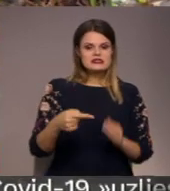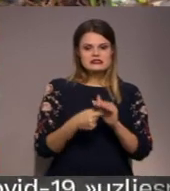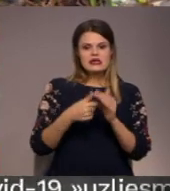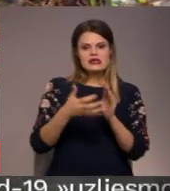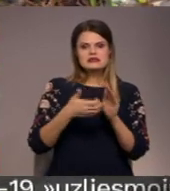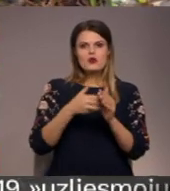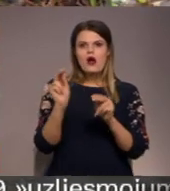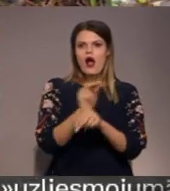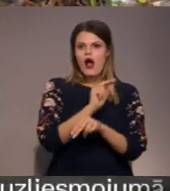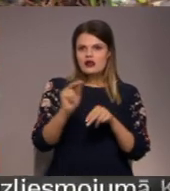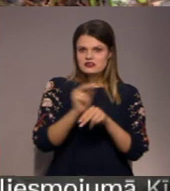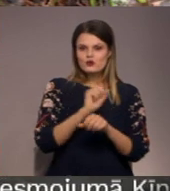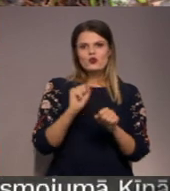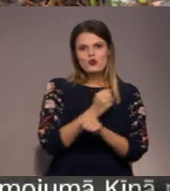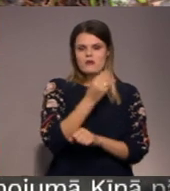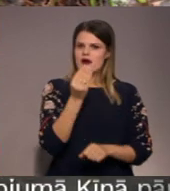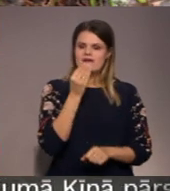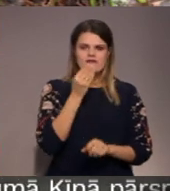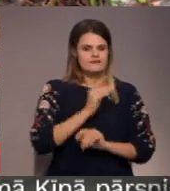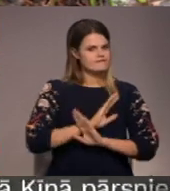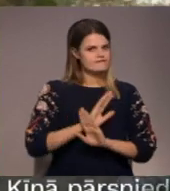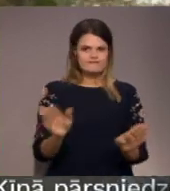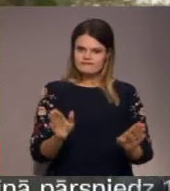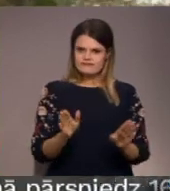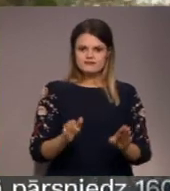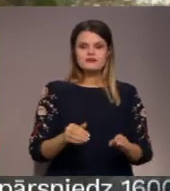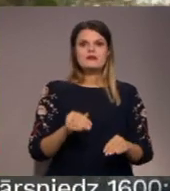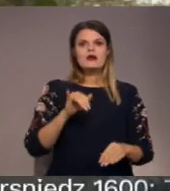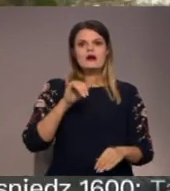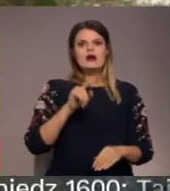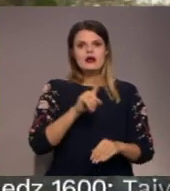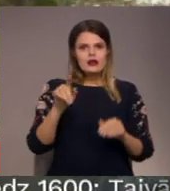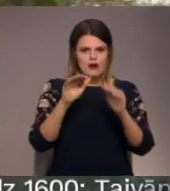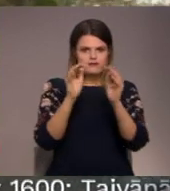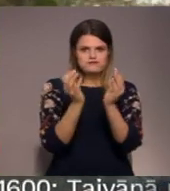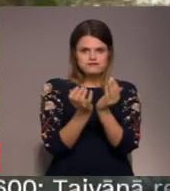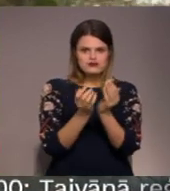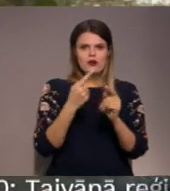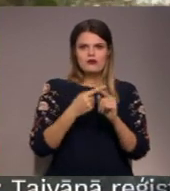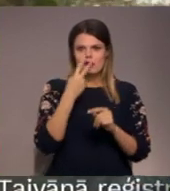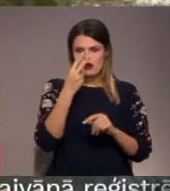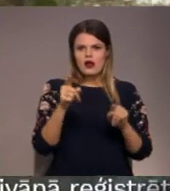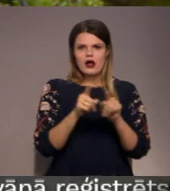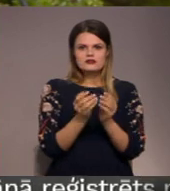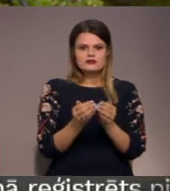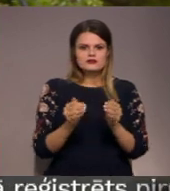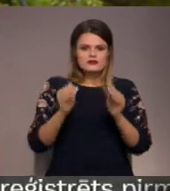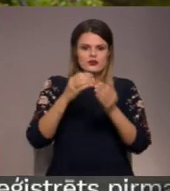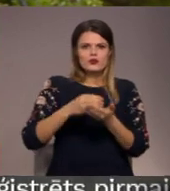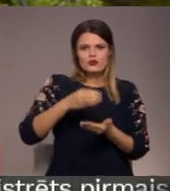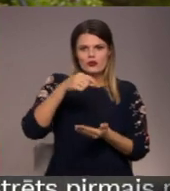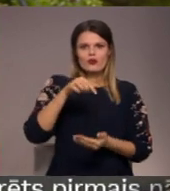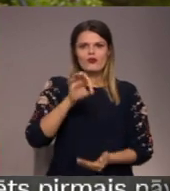izmanto ārstniecībā, tomēr rēdama tā noteikti nav. Ja ir lūdveida forma un atgodina taidu, ka ir tovarīti.